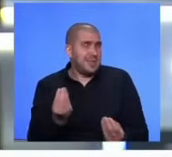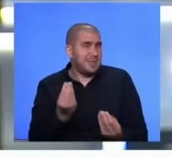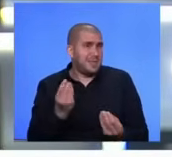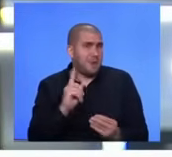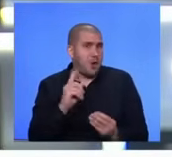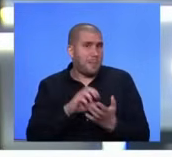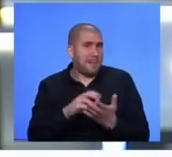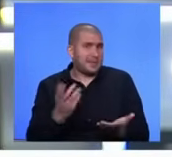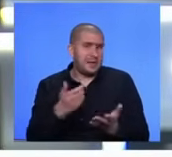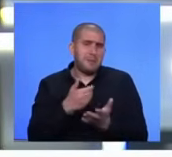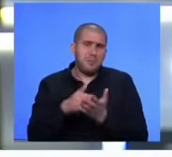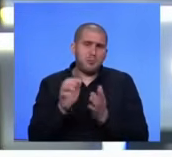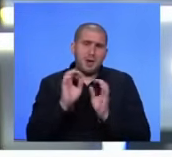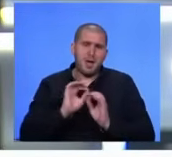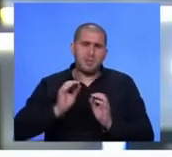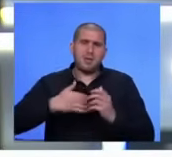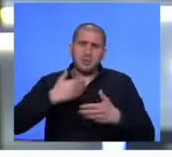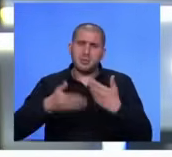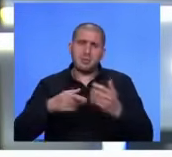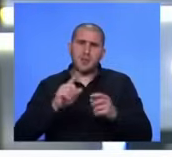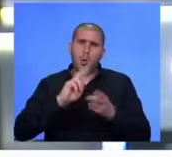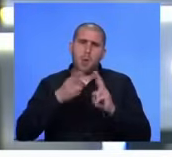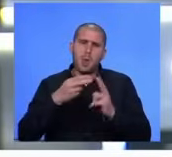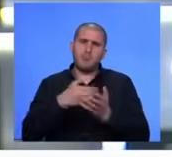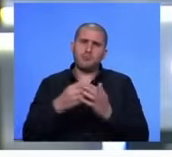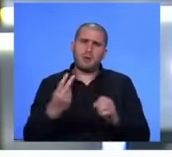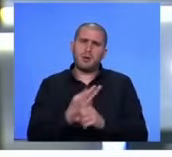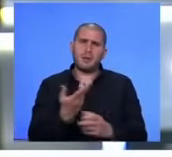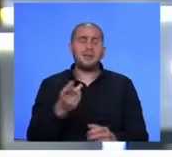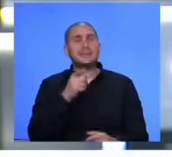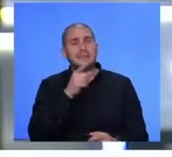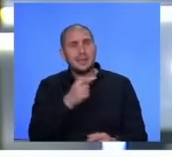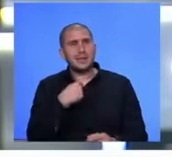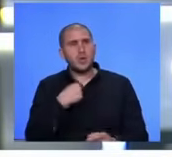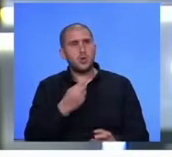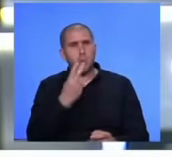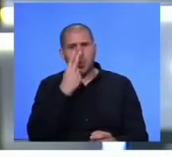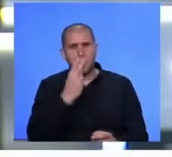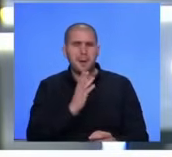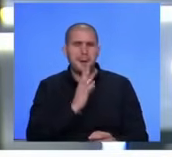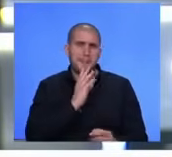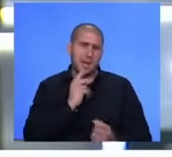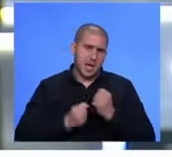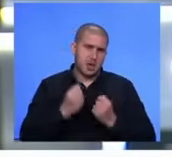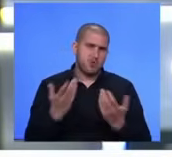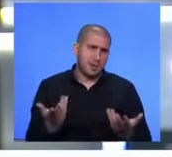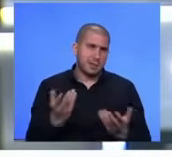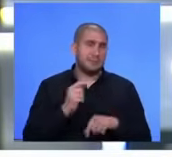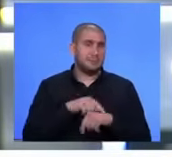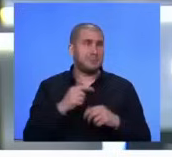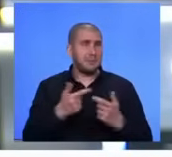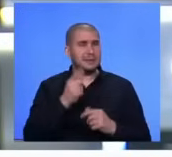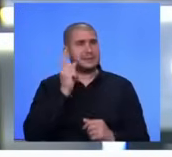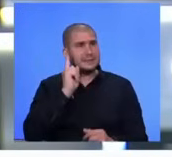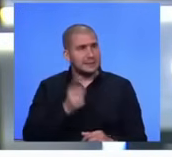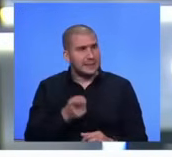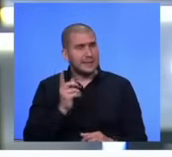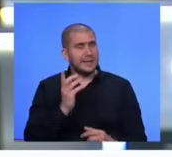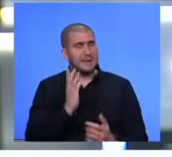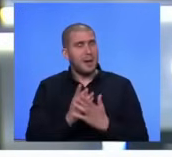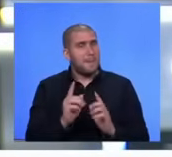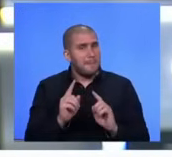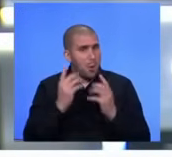מרכזי פה, ממשיכים בעצם עולם כמנהגו נוהג. ופה אנחנו באמת רואים את הבעיה הקשה. זמן מלחמה, אתה צריך בכל